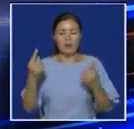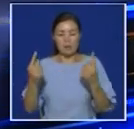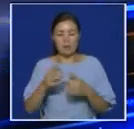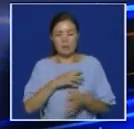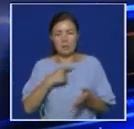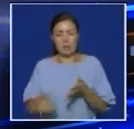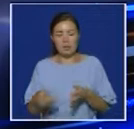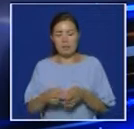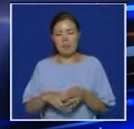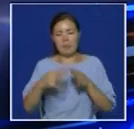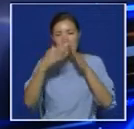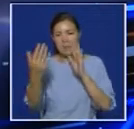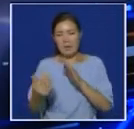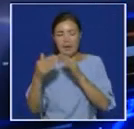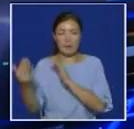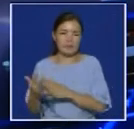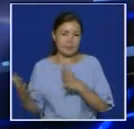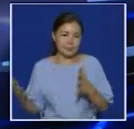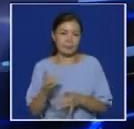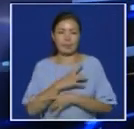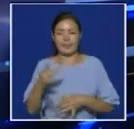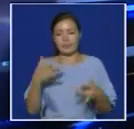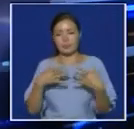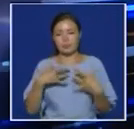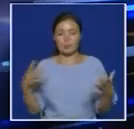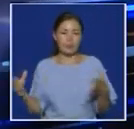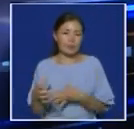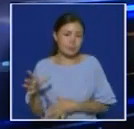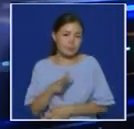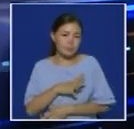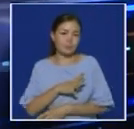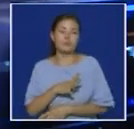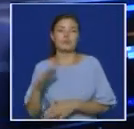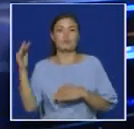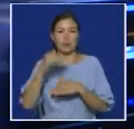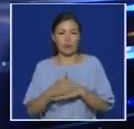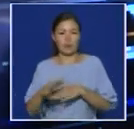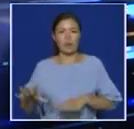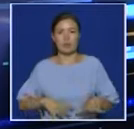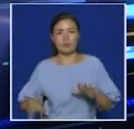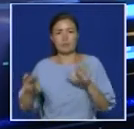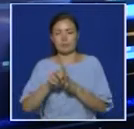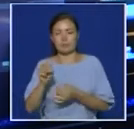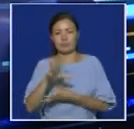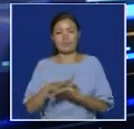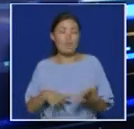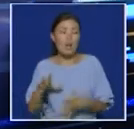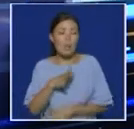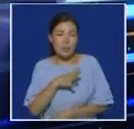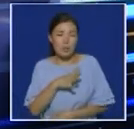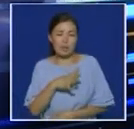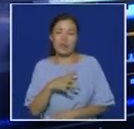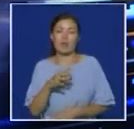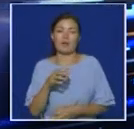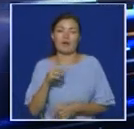өтті. Ақшаңқай киіз үйлер тігіліп, мерекелік концерт ұйымдастырылды. Думанды кеш ат бәйгесіне ұласты. Толығырақ келесі